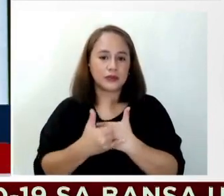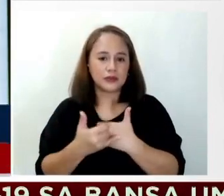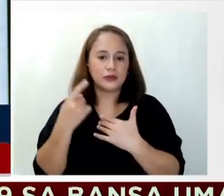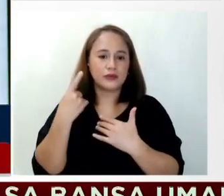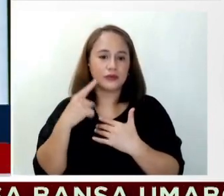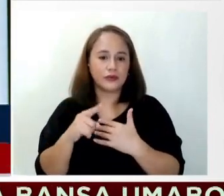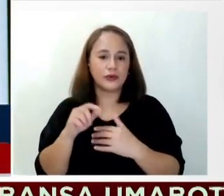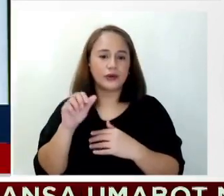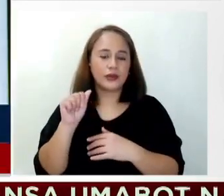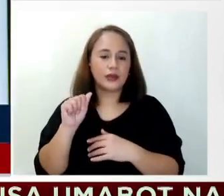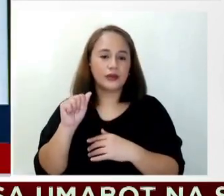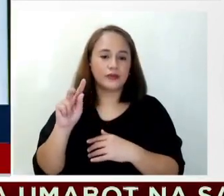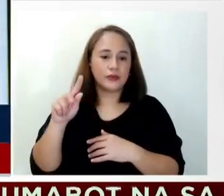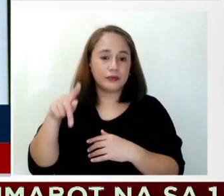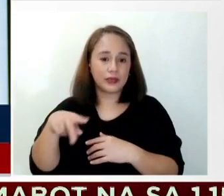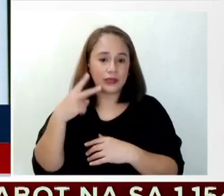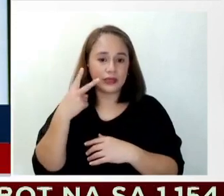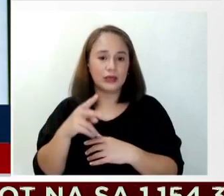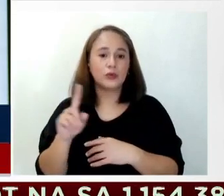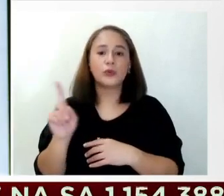AVP, was the